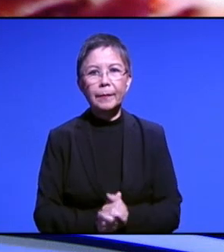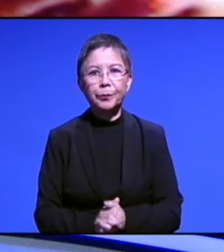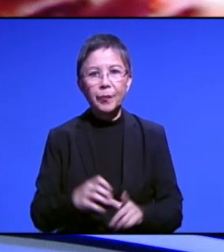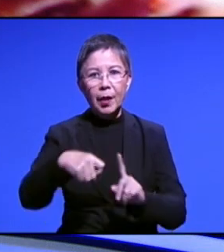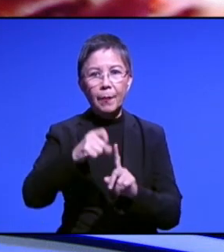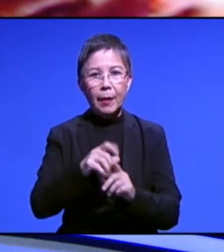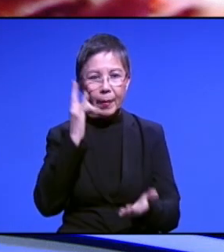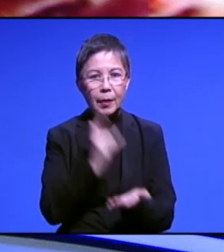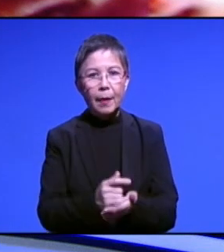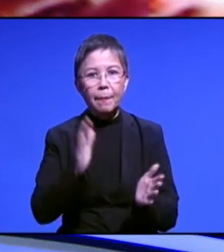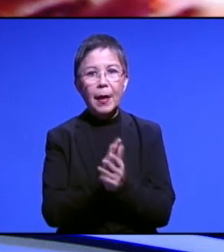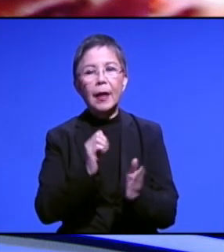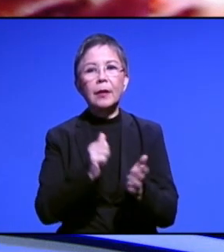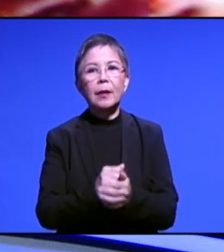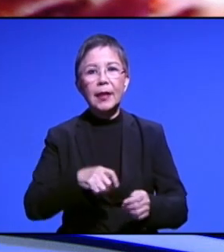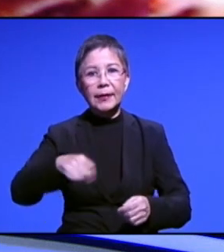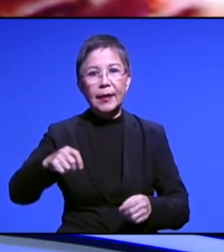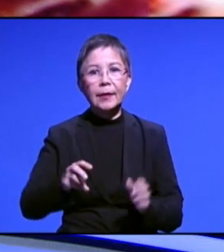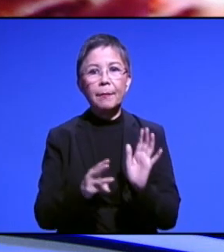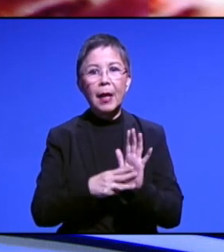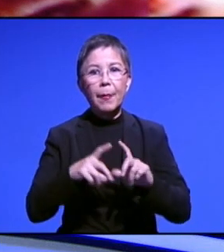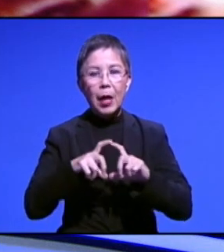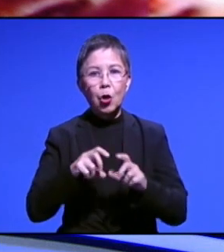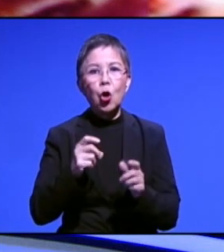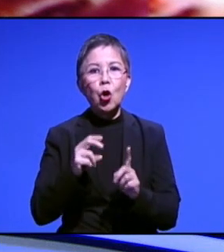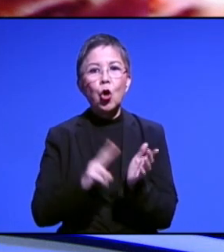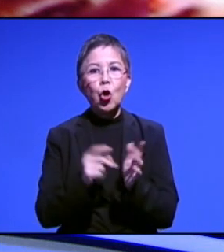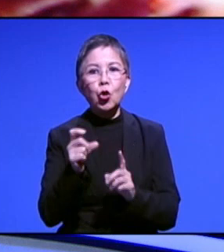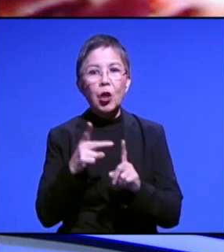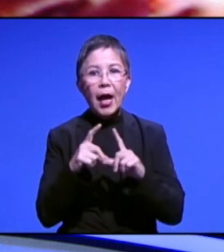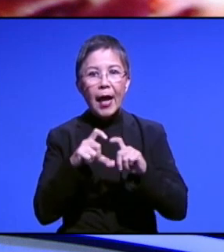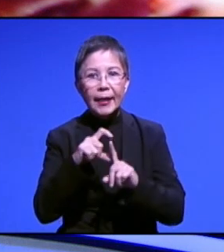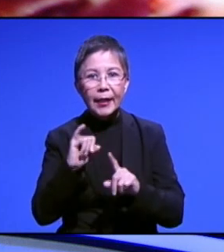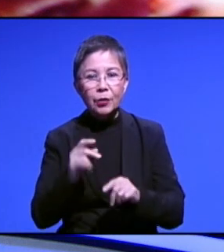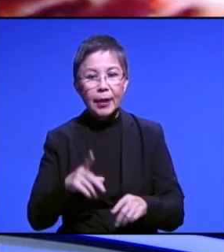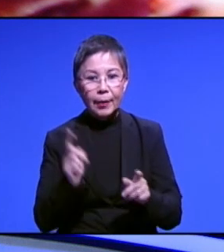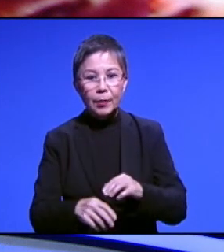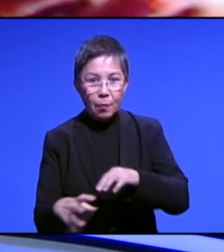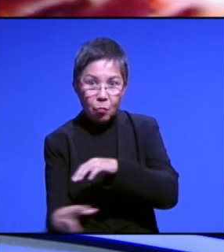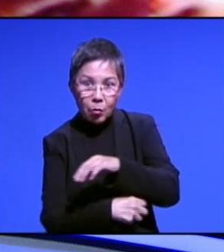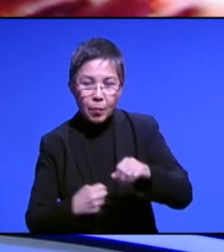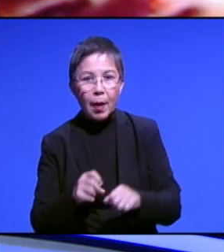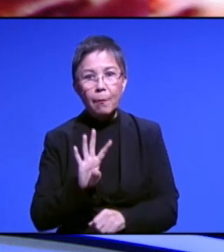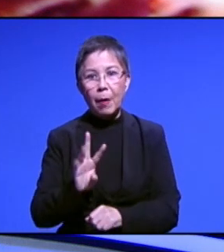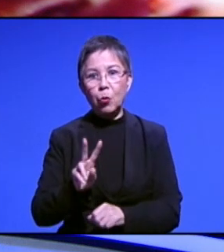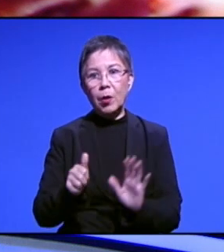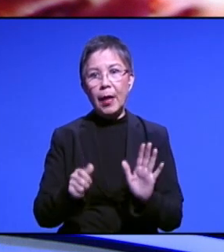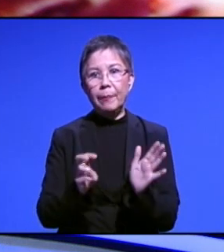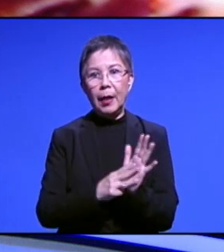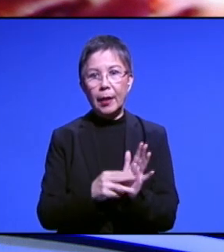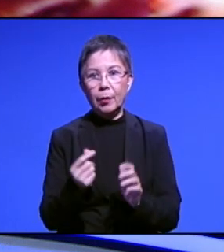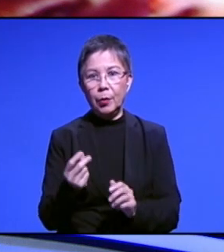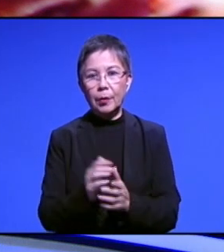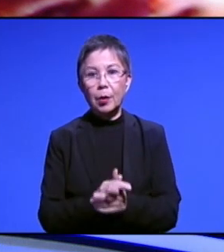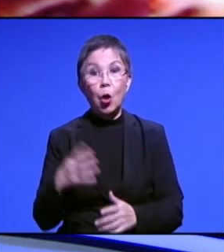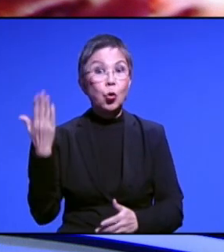KPK menetapkan mantan Sekretaris Mahkamah Agung Nur Hadi sebagai tersangka kasus korupsi senilai 46 miliar rupiah.